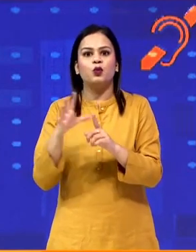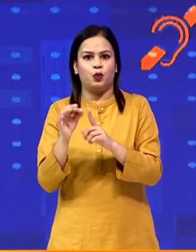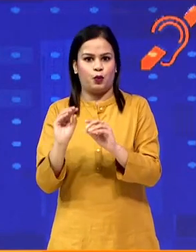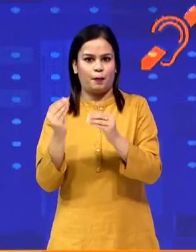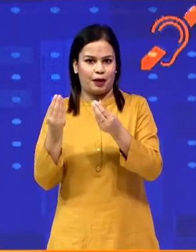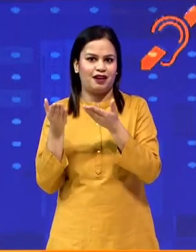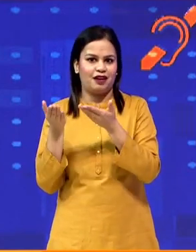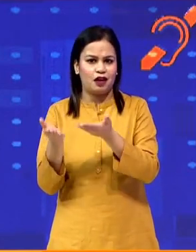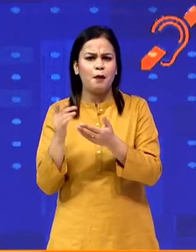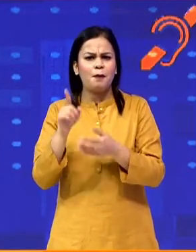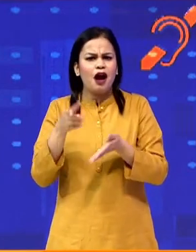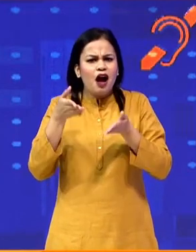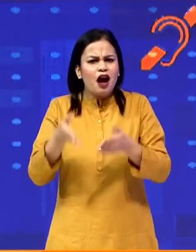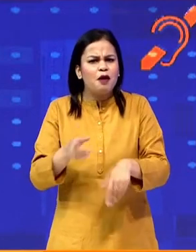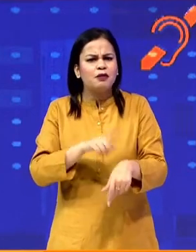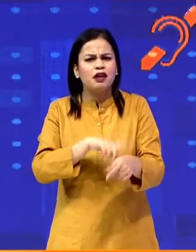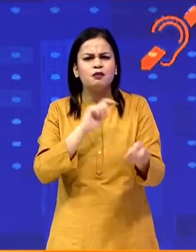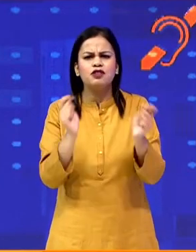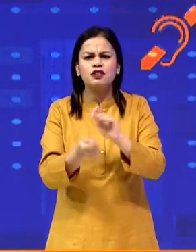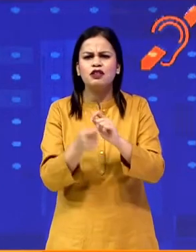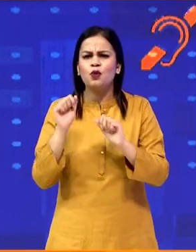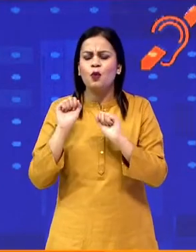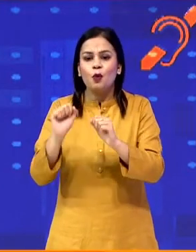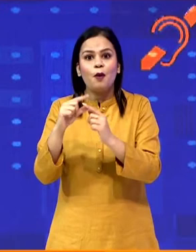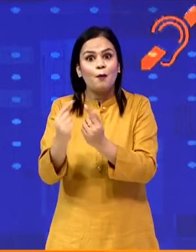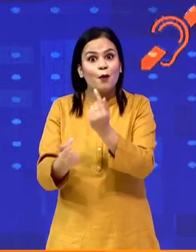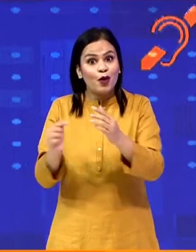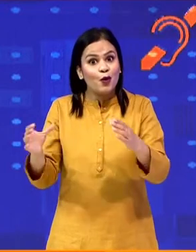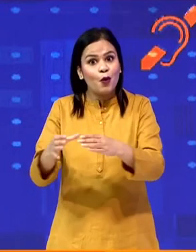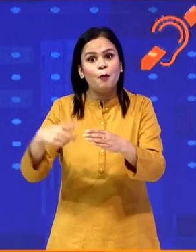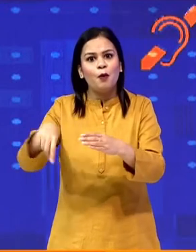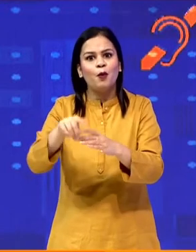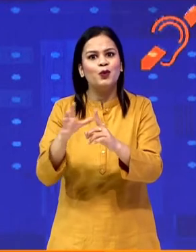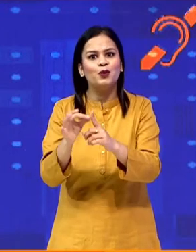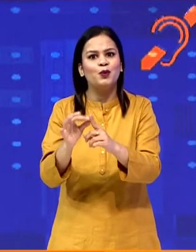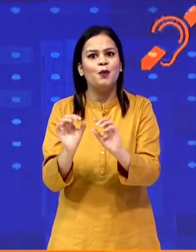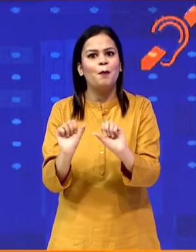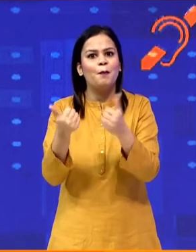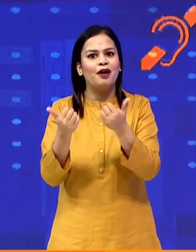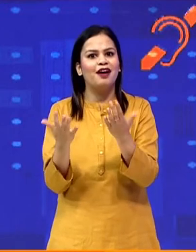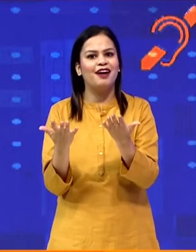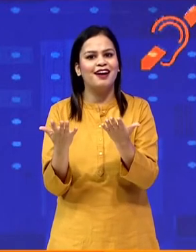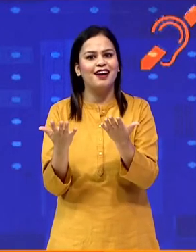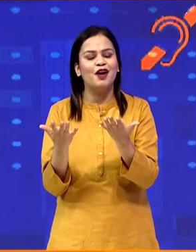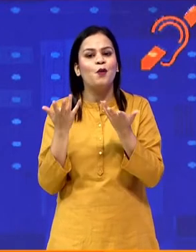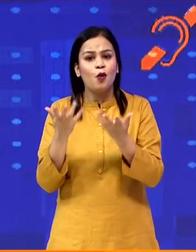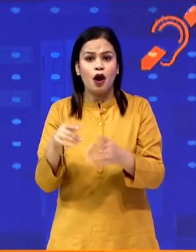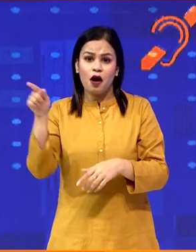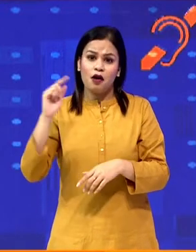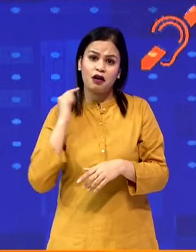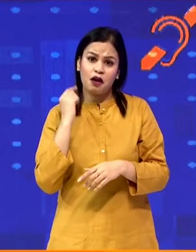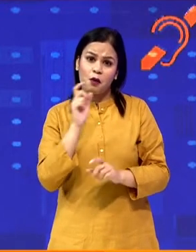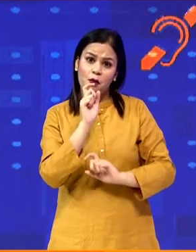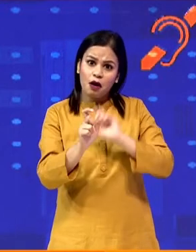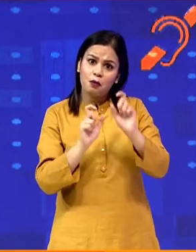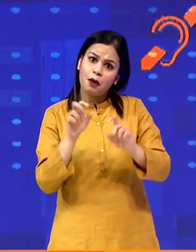बात की पार्टी नहीं चलती सिर्फ गली देने से इंसान लीडर नहीं बंता